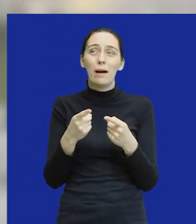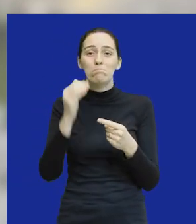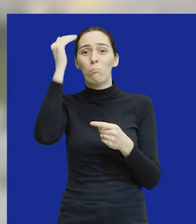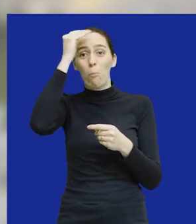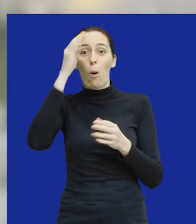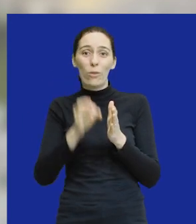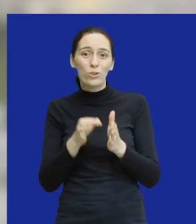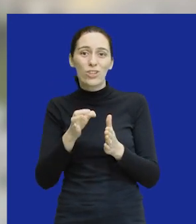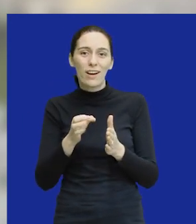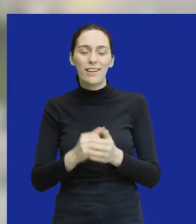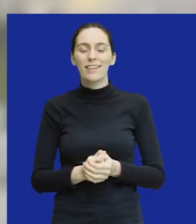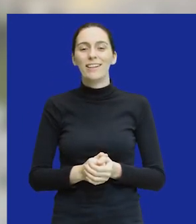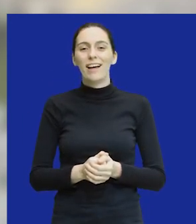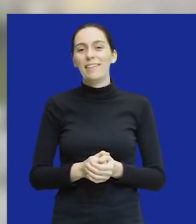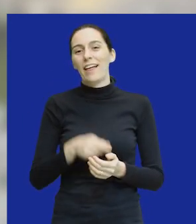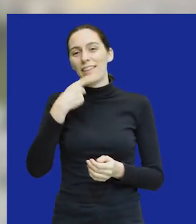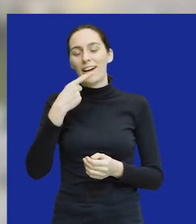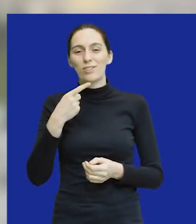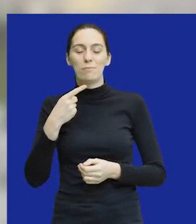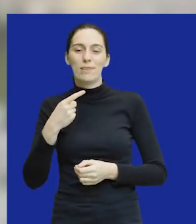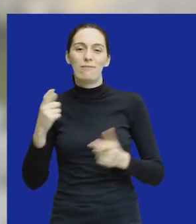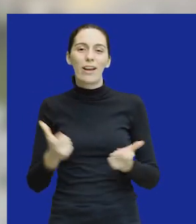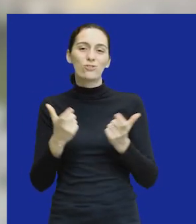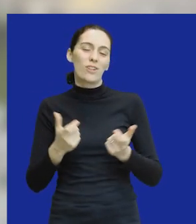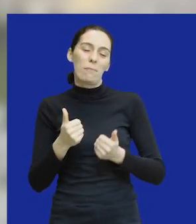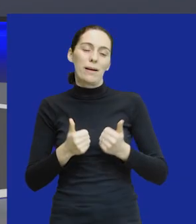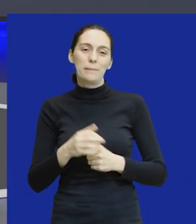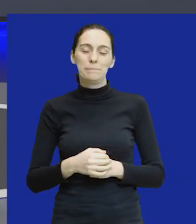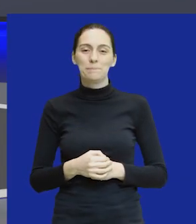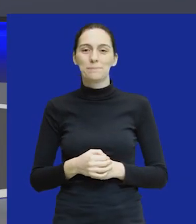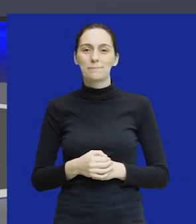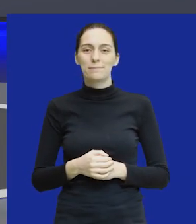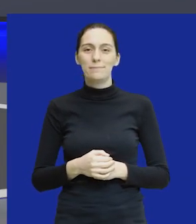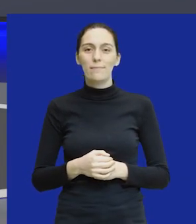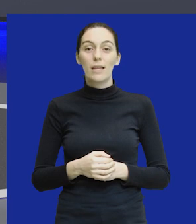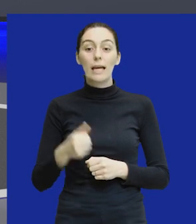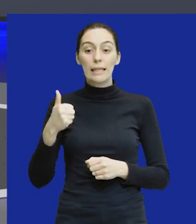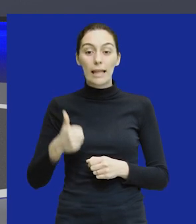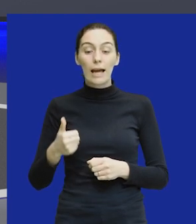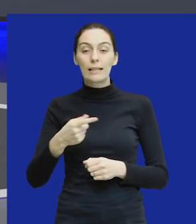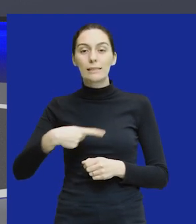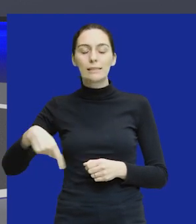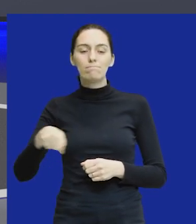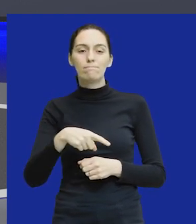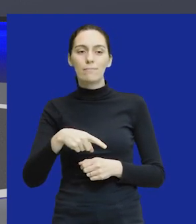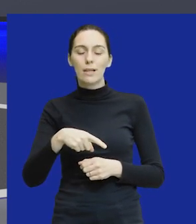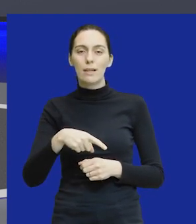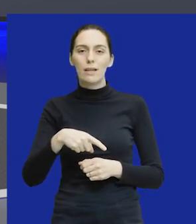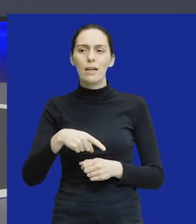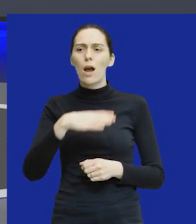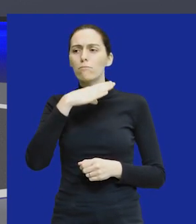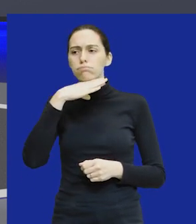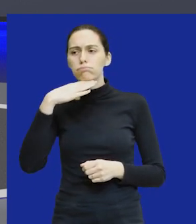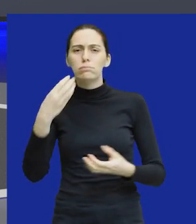možda. Da ne kažem, ajde, na nekim feštama i tako to volim. Danas nas zapljuskuju valovi